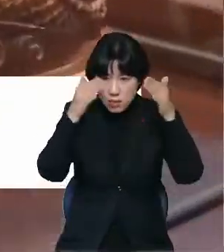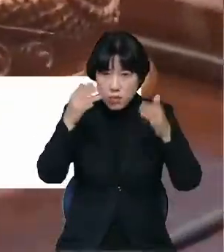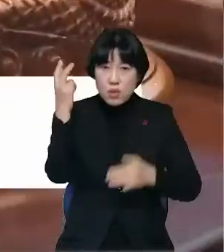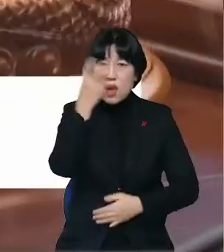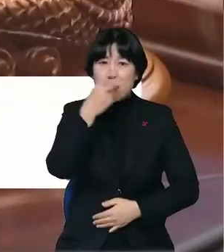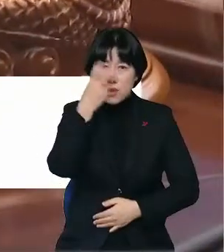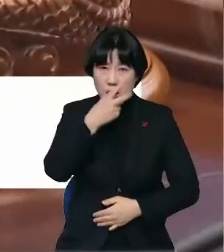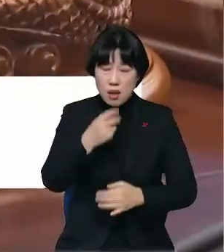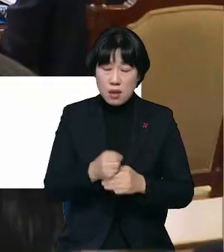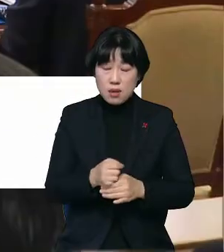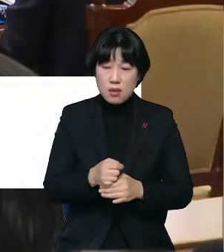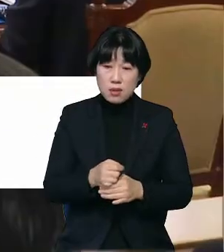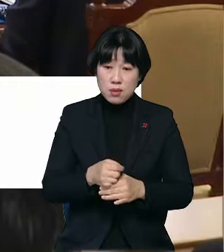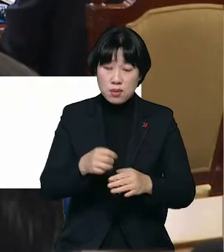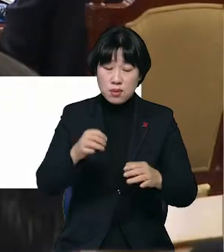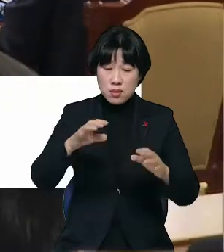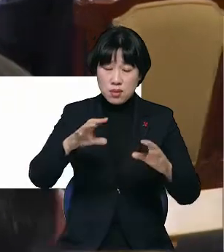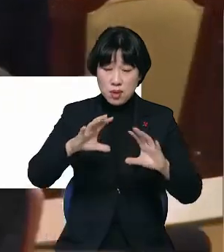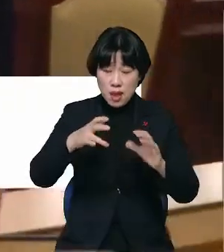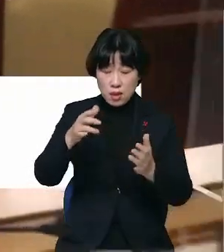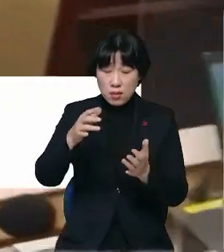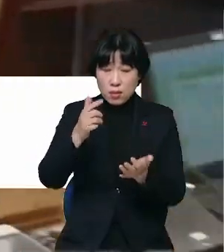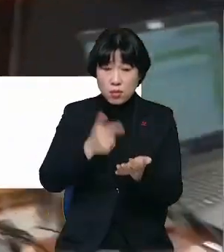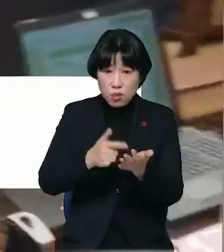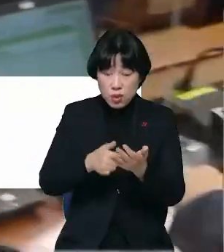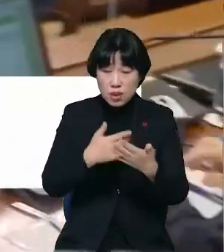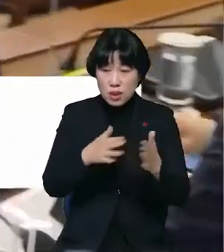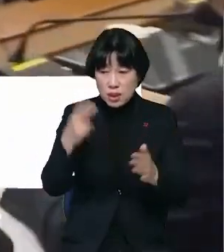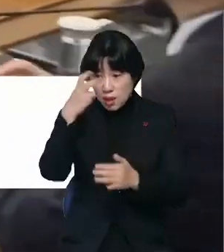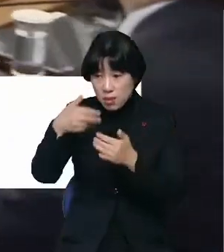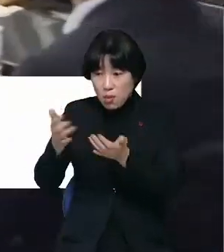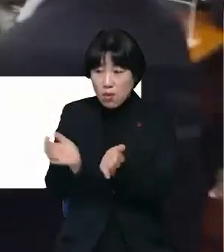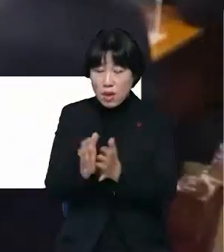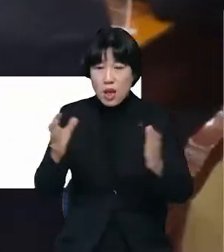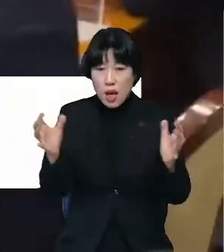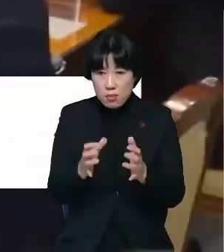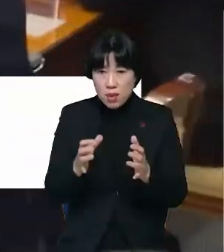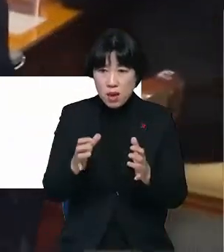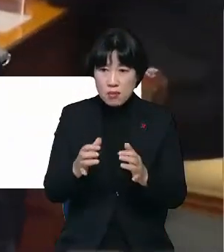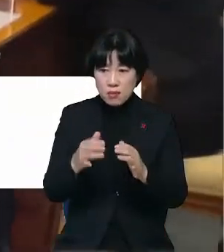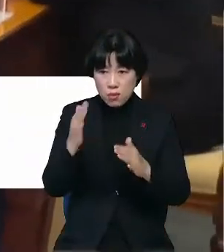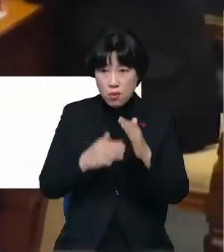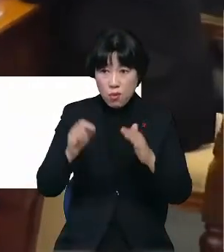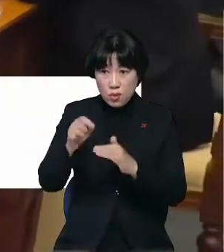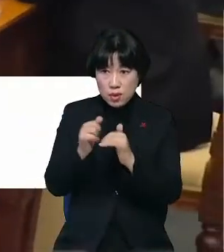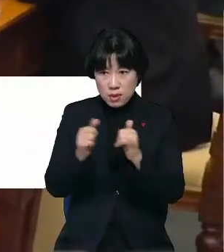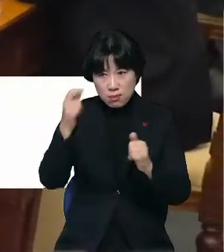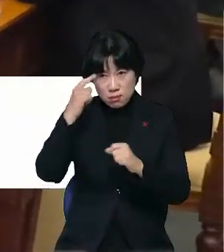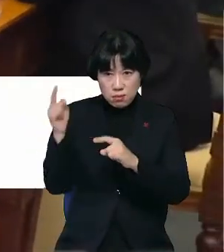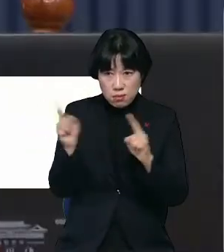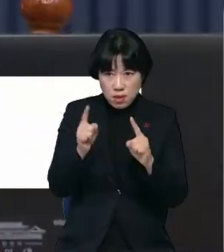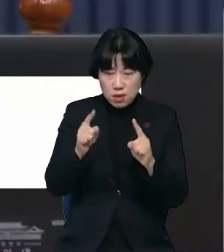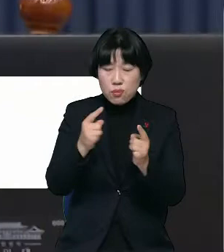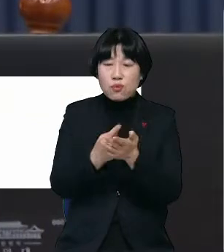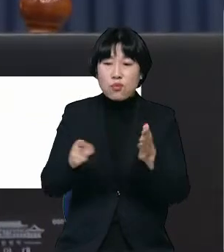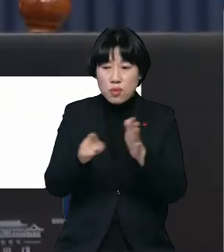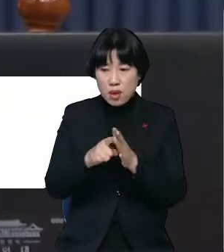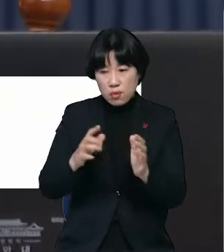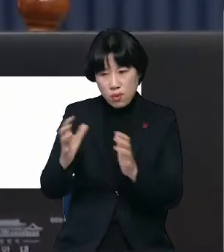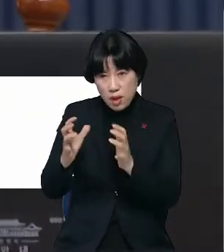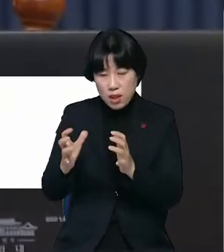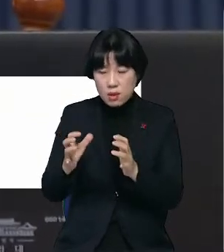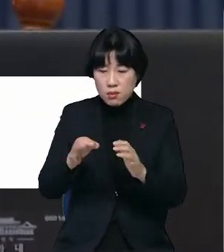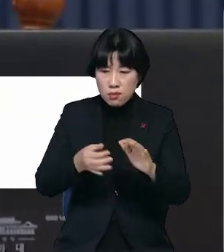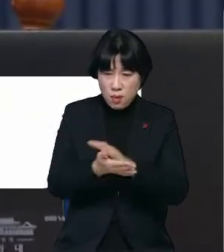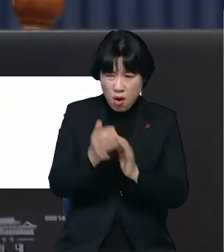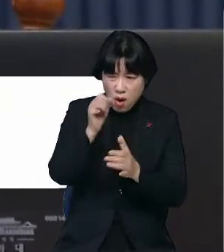청와대는 국무총리실 감사원과 함께 공직기강 협의체 회의를 열고 인터 값 1이 금품 향응 수수